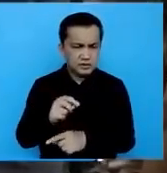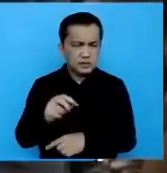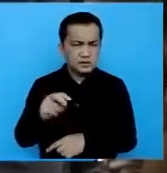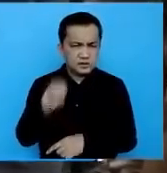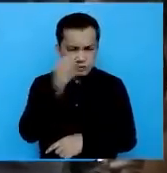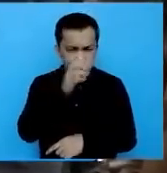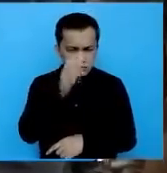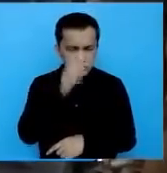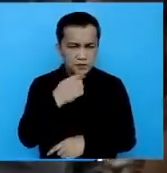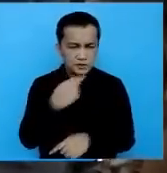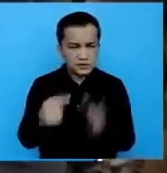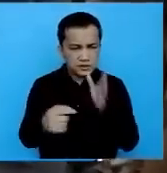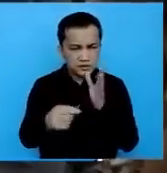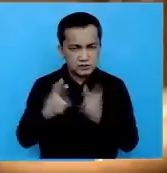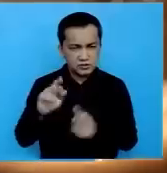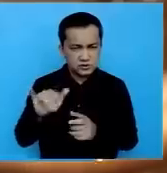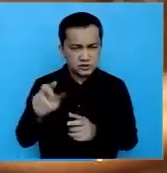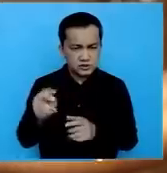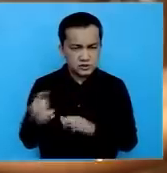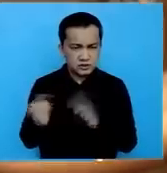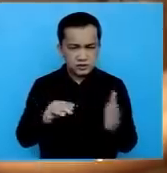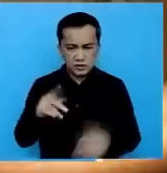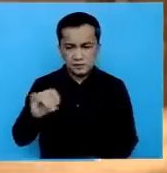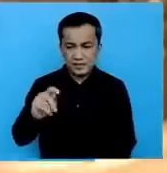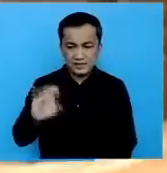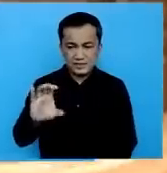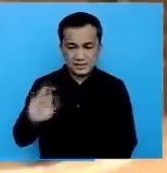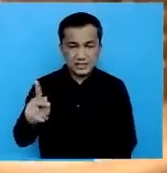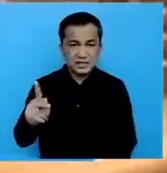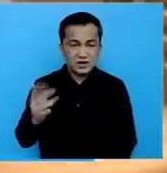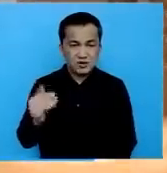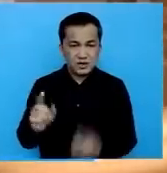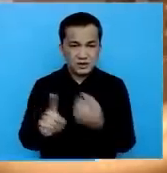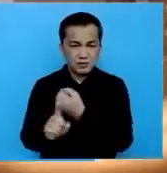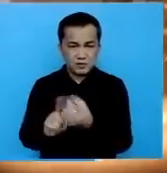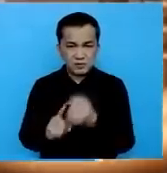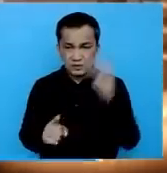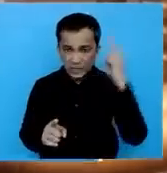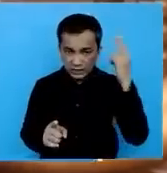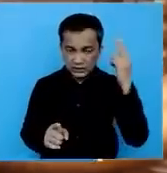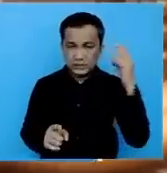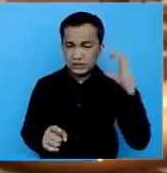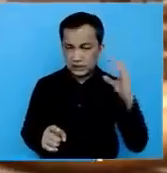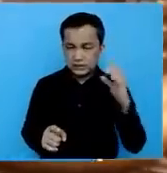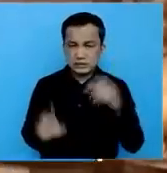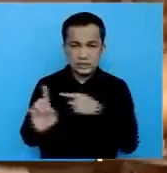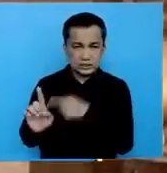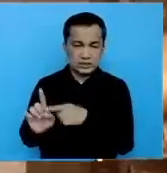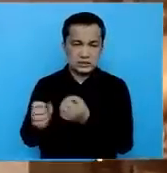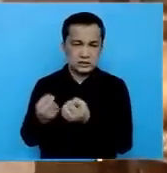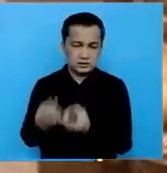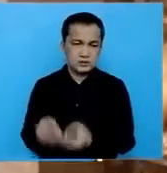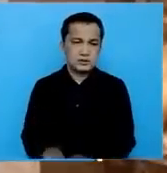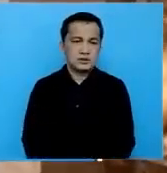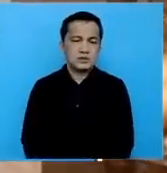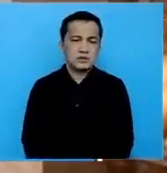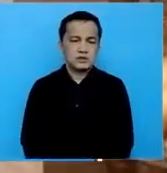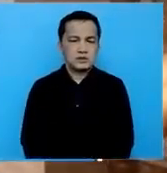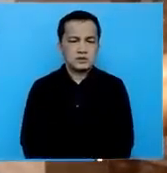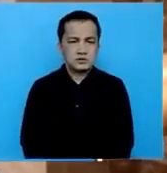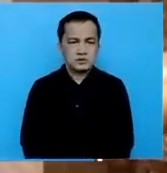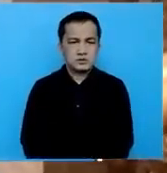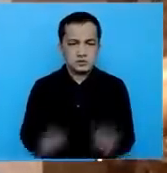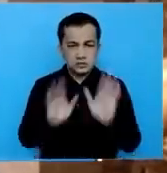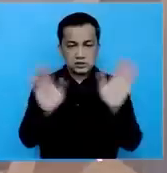na si Roseline, nasawi si Patrick mula sa pambubugbog ng tsuhin at pinsan ng kanyang kinakasama. Araw ng Linggo